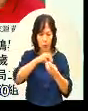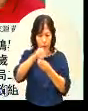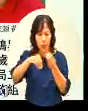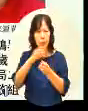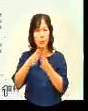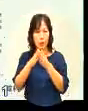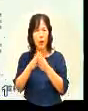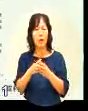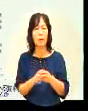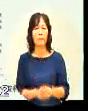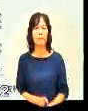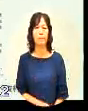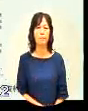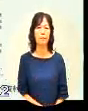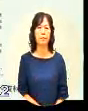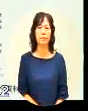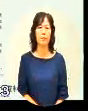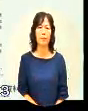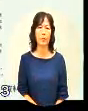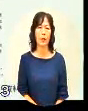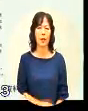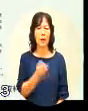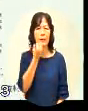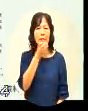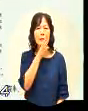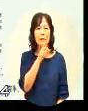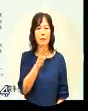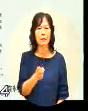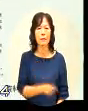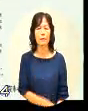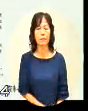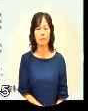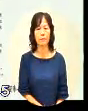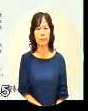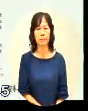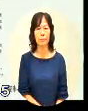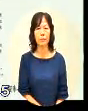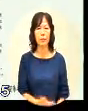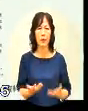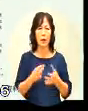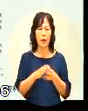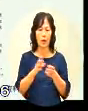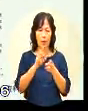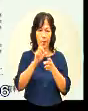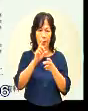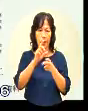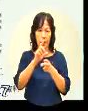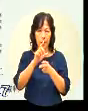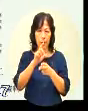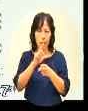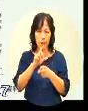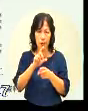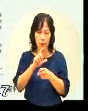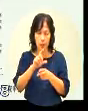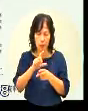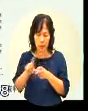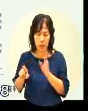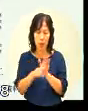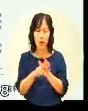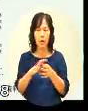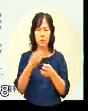，请下一张。但是他就在一个传的一个 讯息是